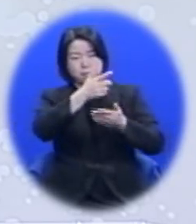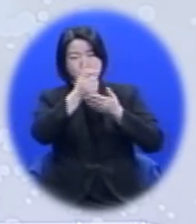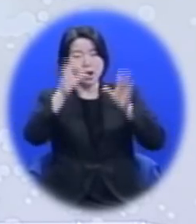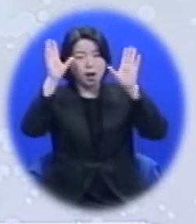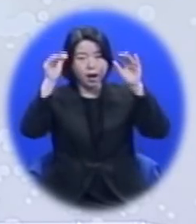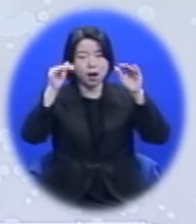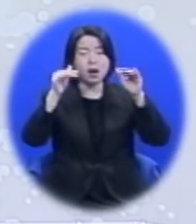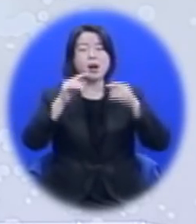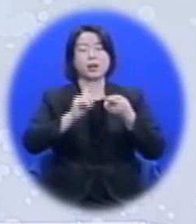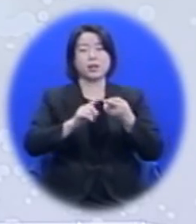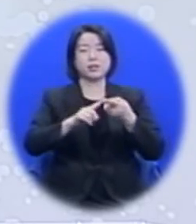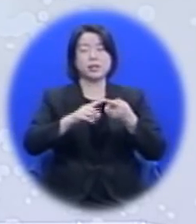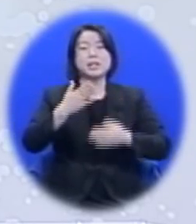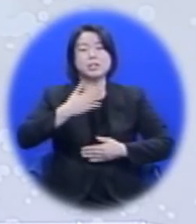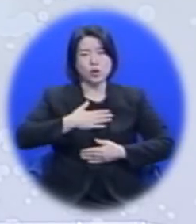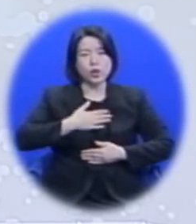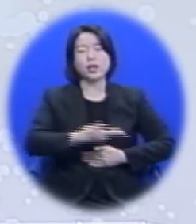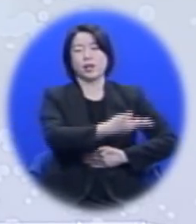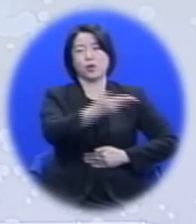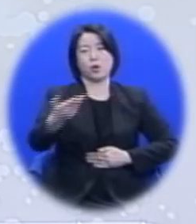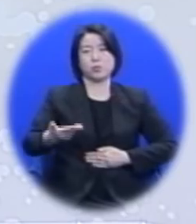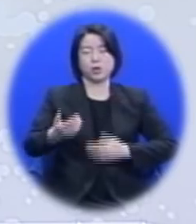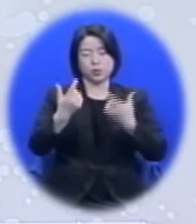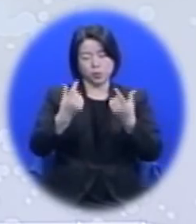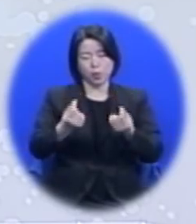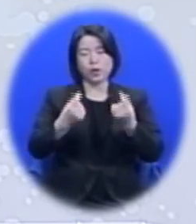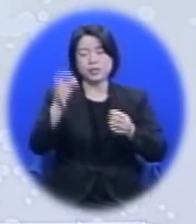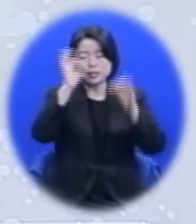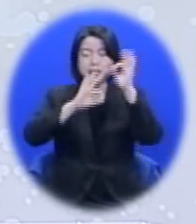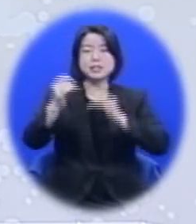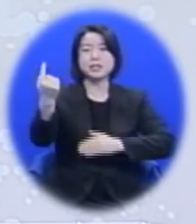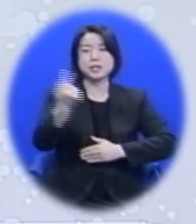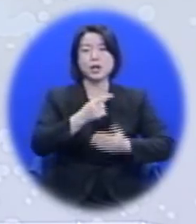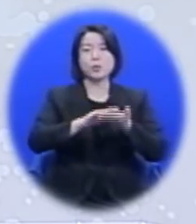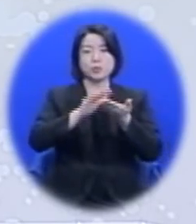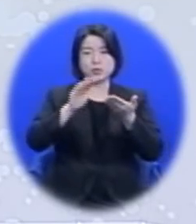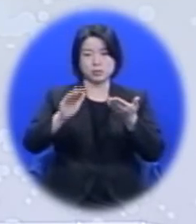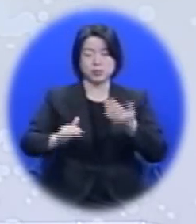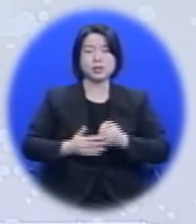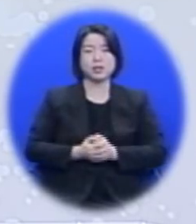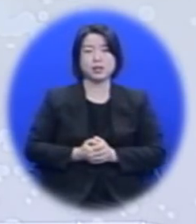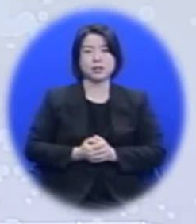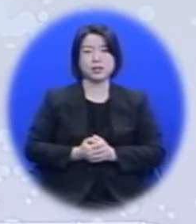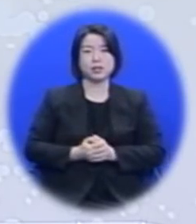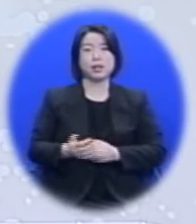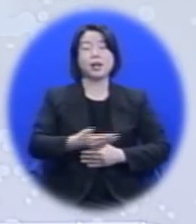저에게, 여러분에게 그렇게 찾아오세요. 여러분,